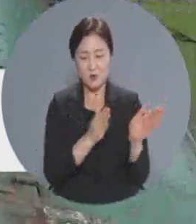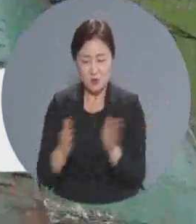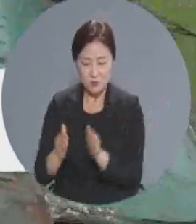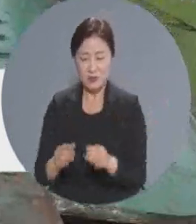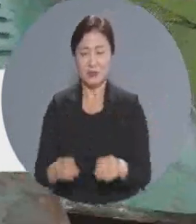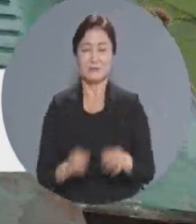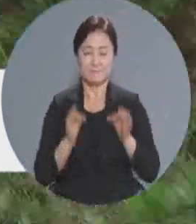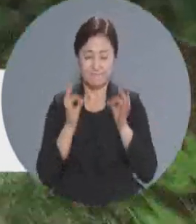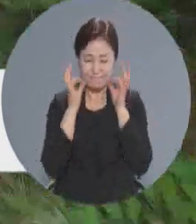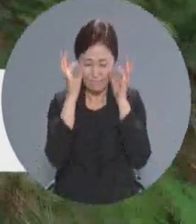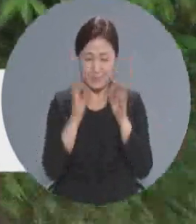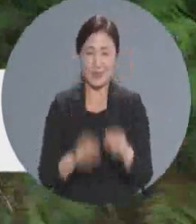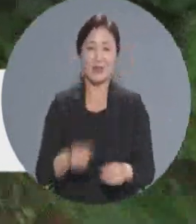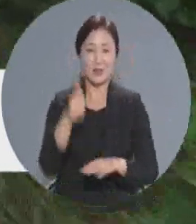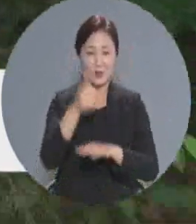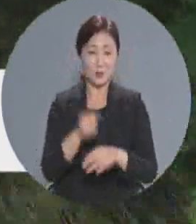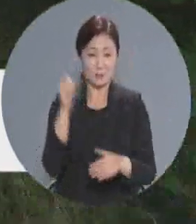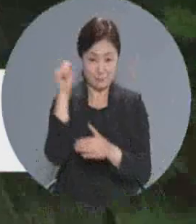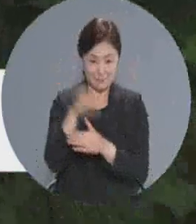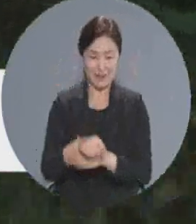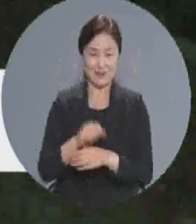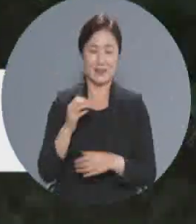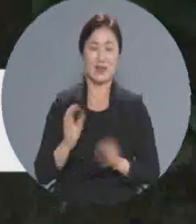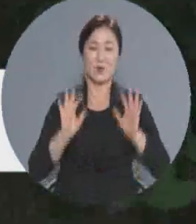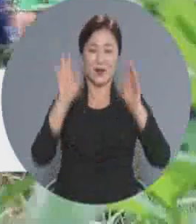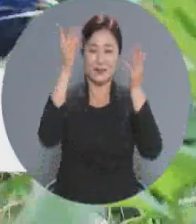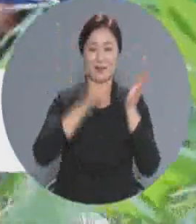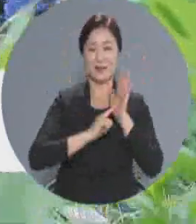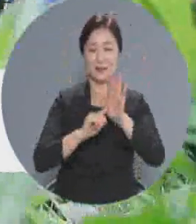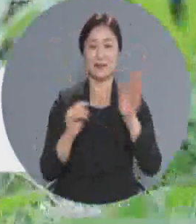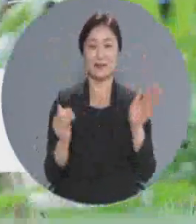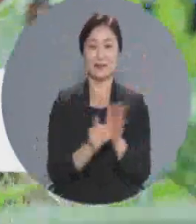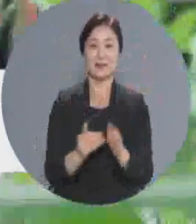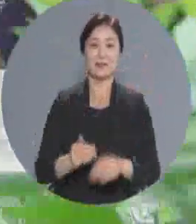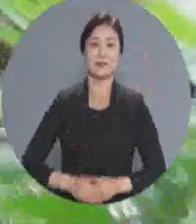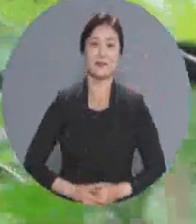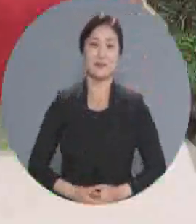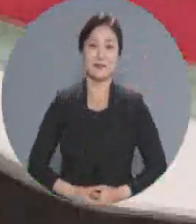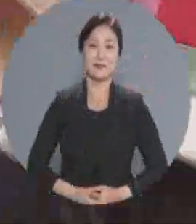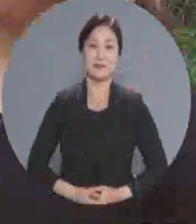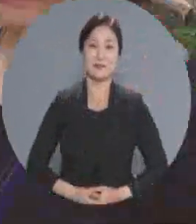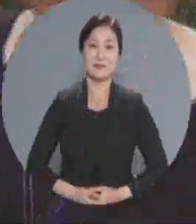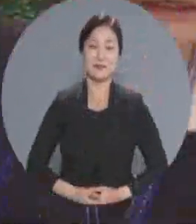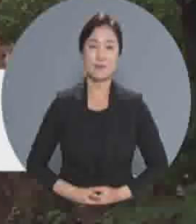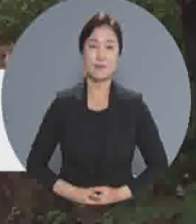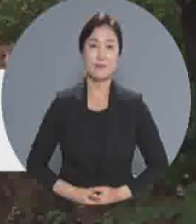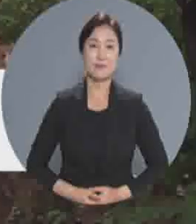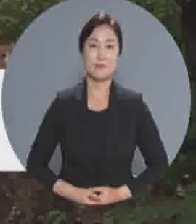국제행사로 최종 승인받은 데 대해 환영의 입장을 밝혔습니다.